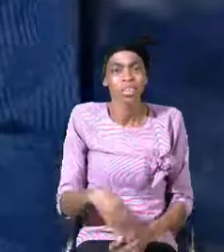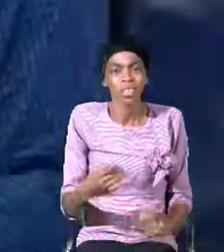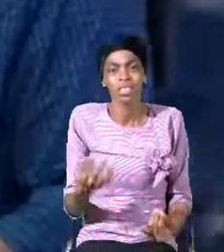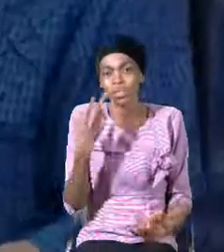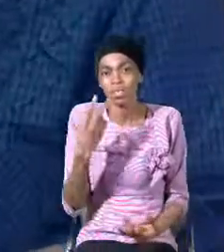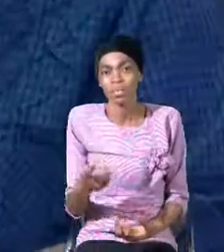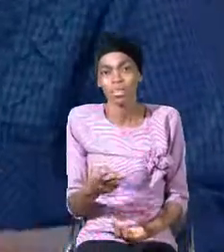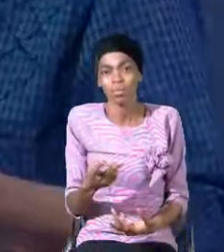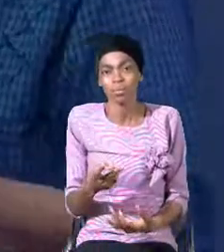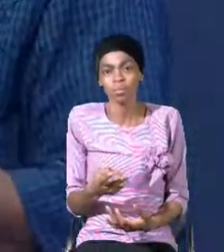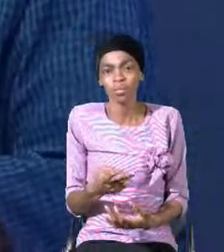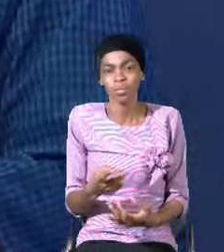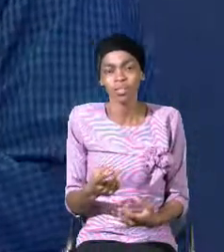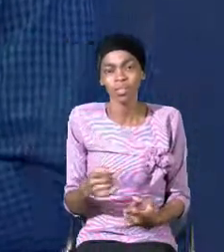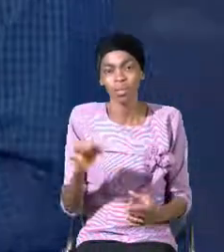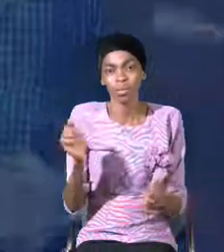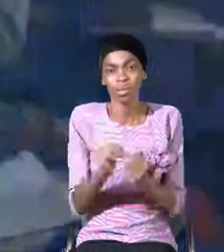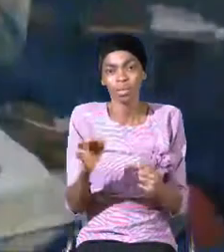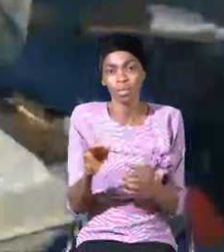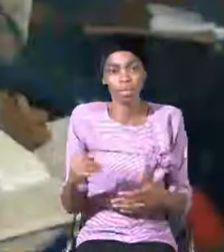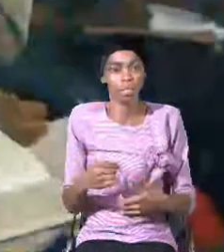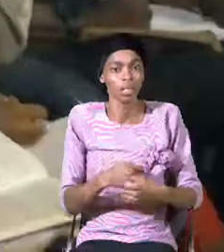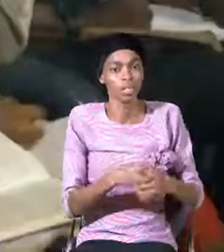sans un refuge.